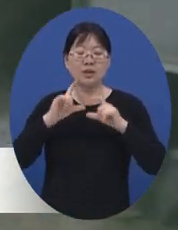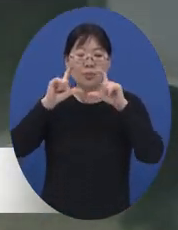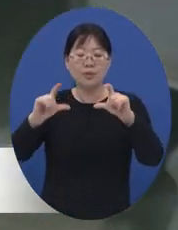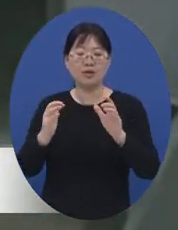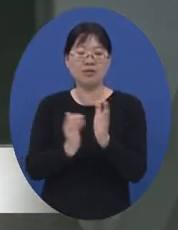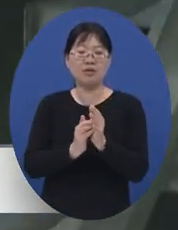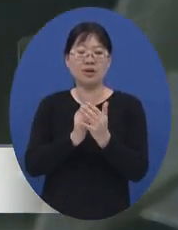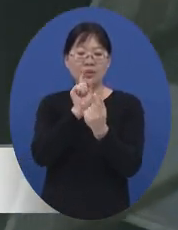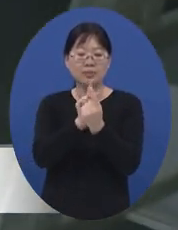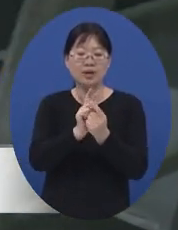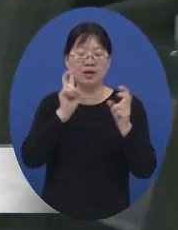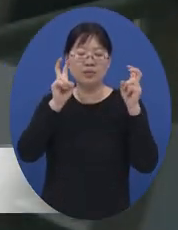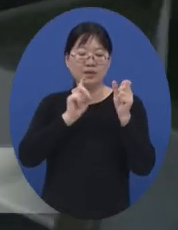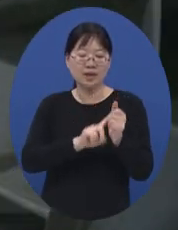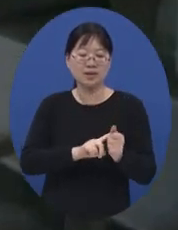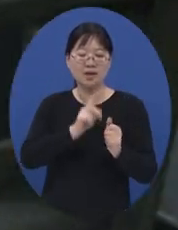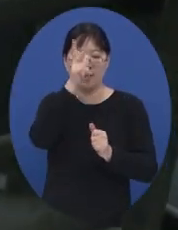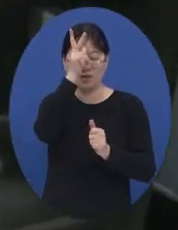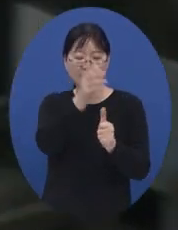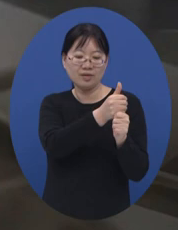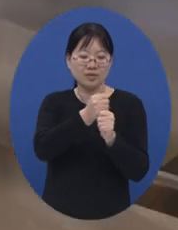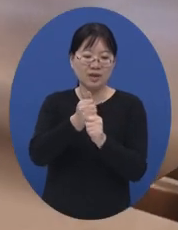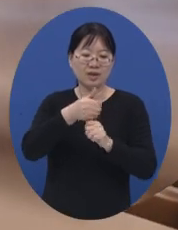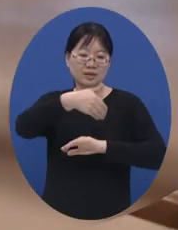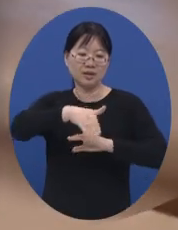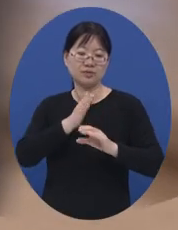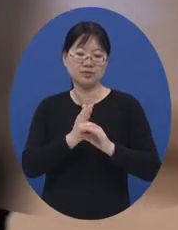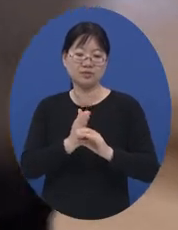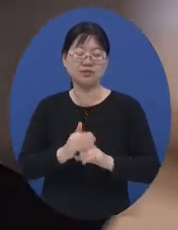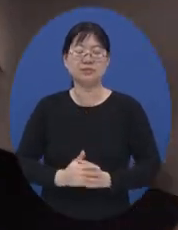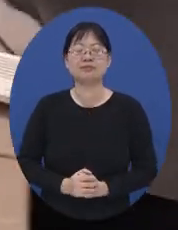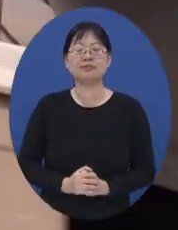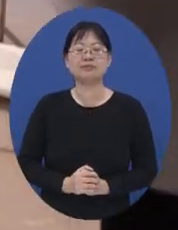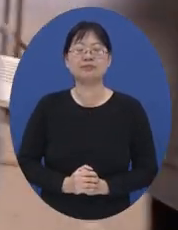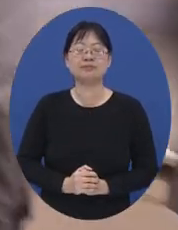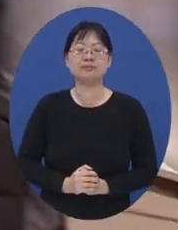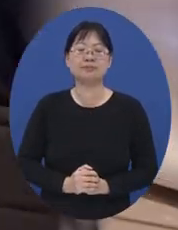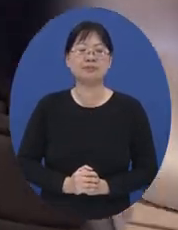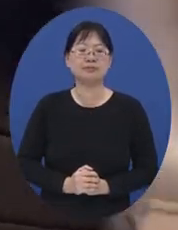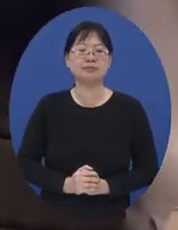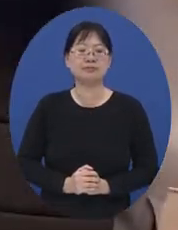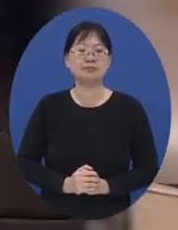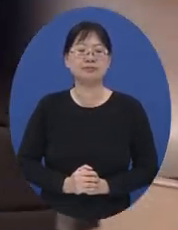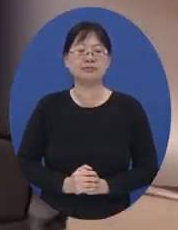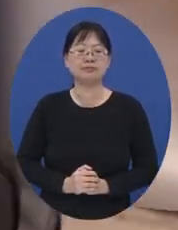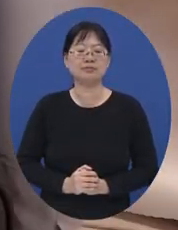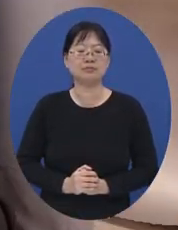적발업소에 대해선 형사 입건할 방침입니다. 경기GTV 구영슬입니다.